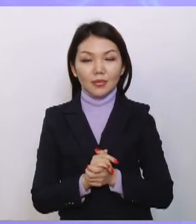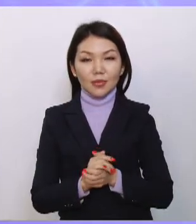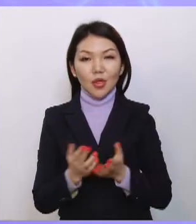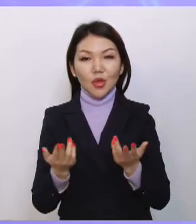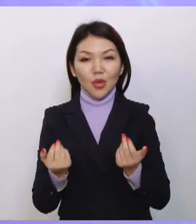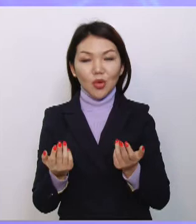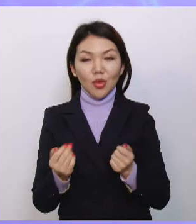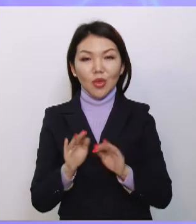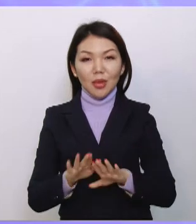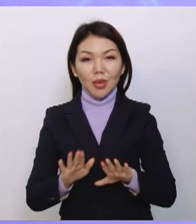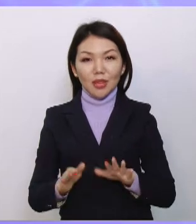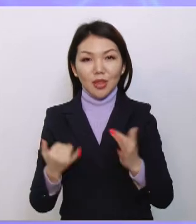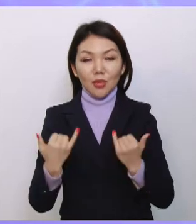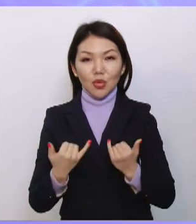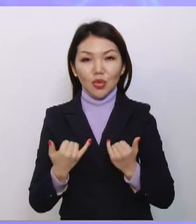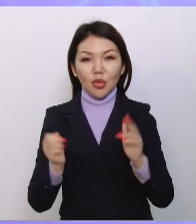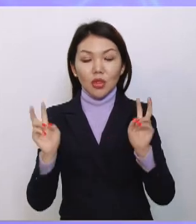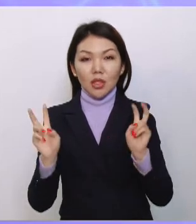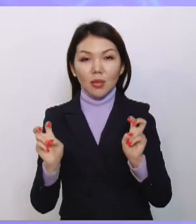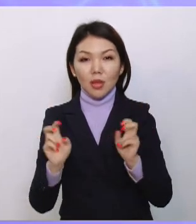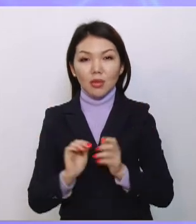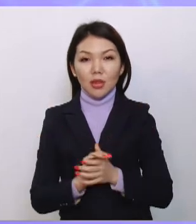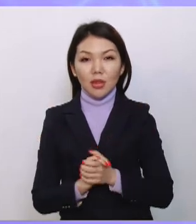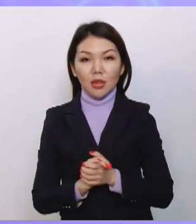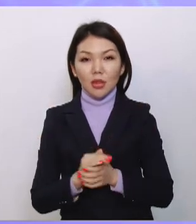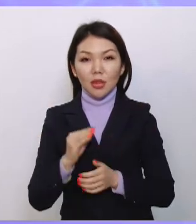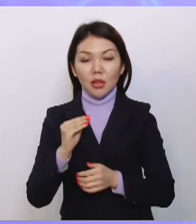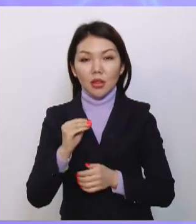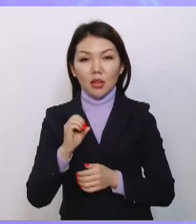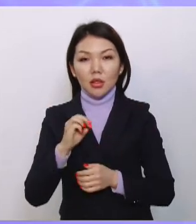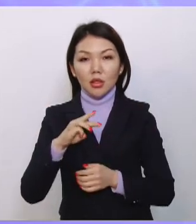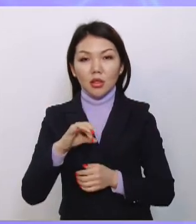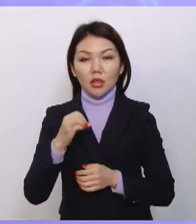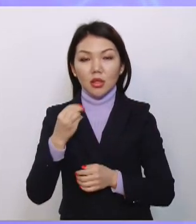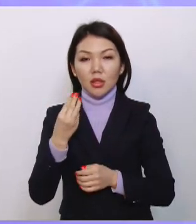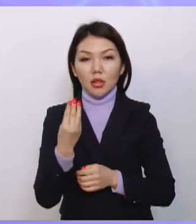Ооба, балдар, бүгүнкү сабактын темасы жемиш багы.